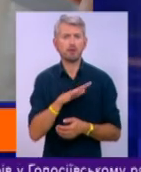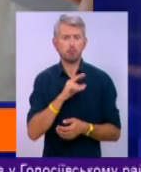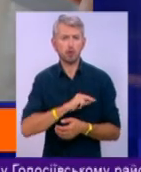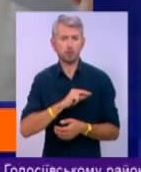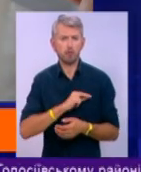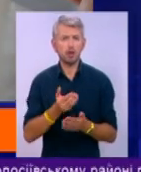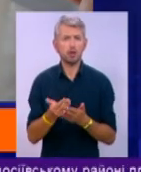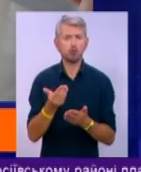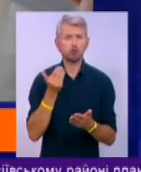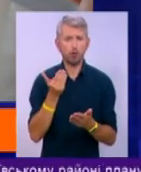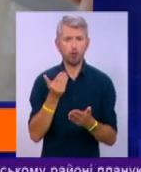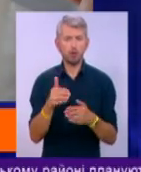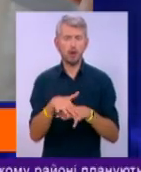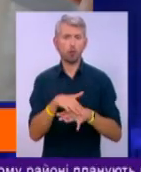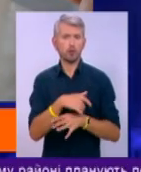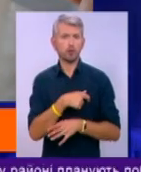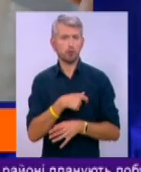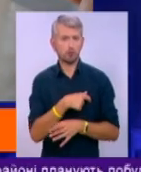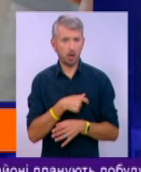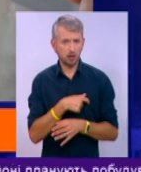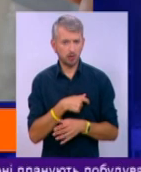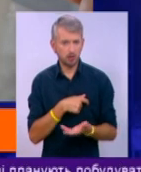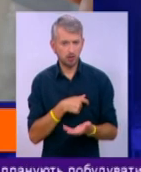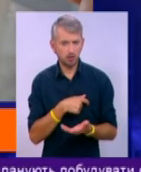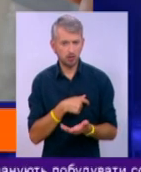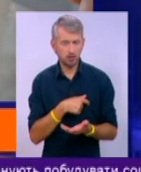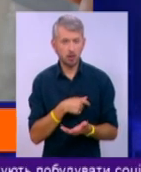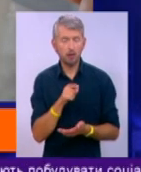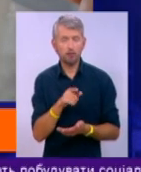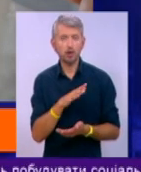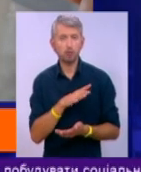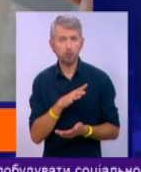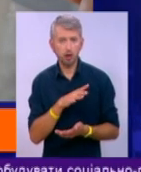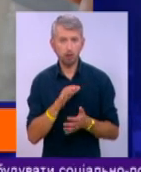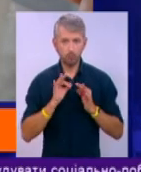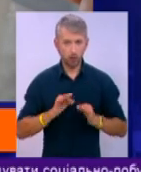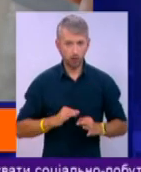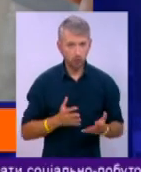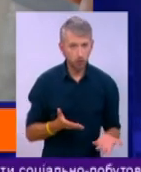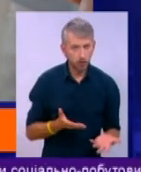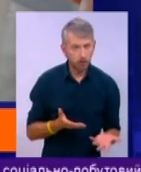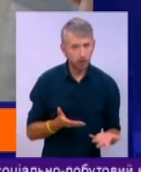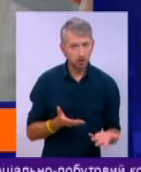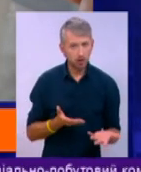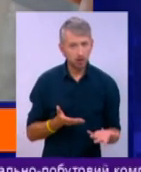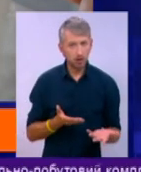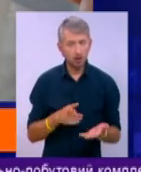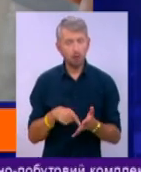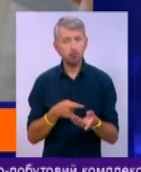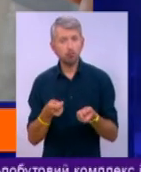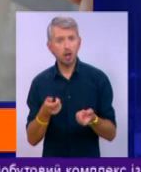до народного депутата? Як стали народним депутатом? Ви були в прокуратурі, в